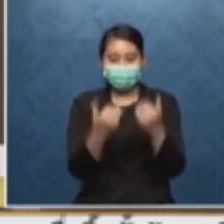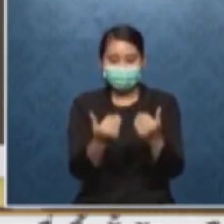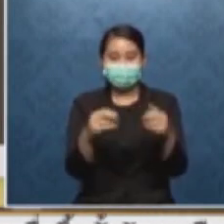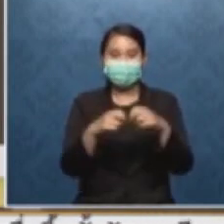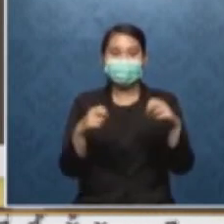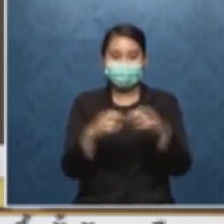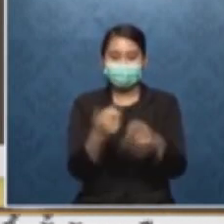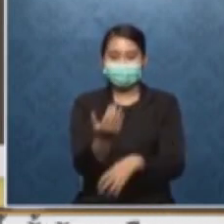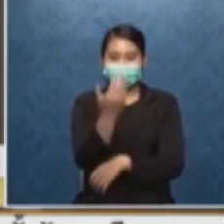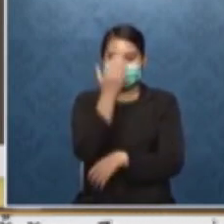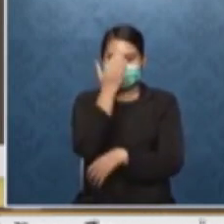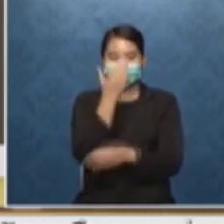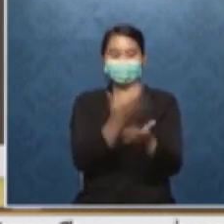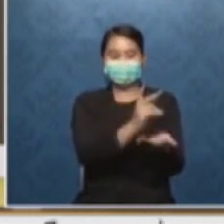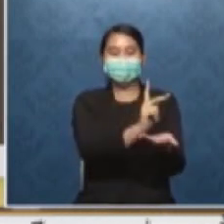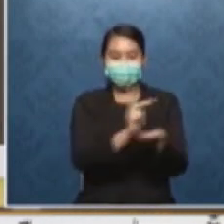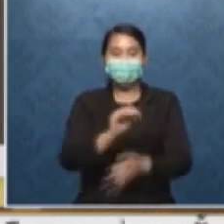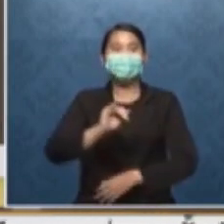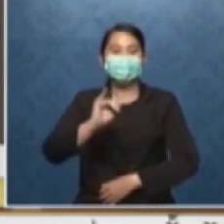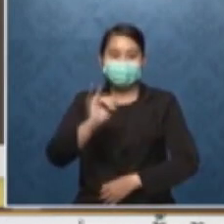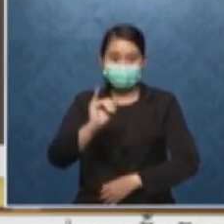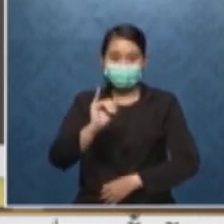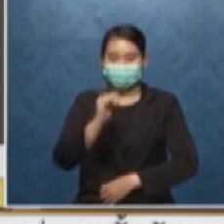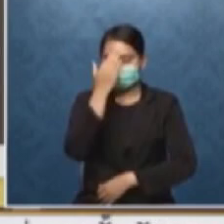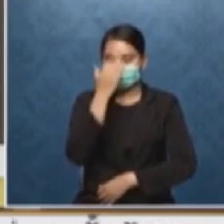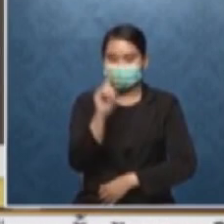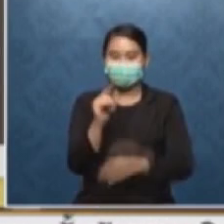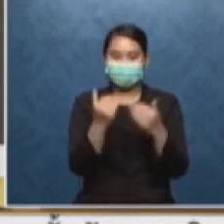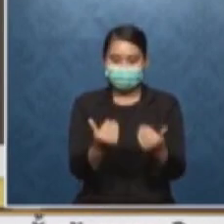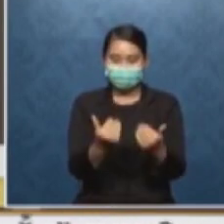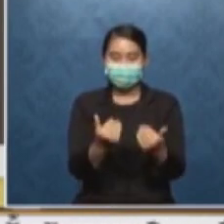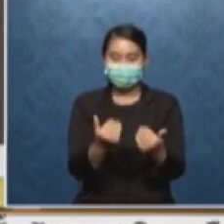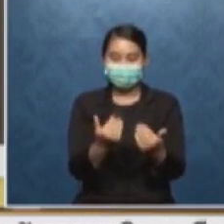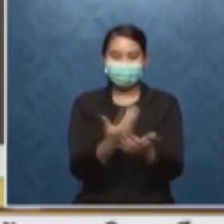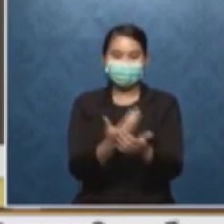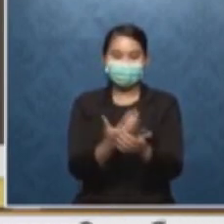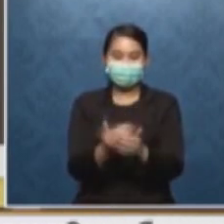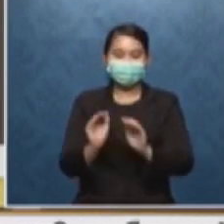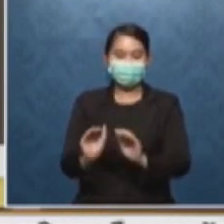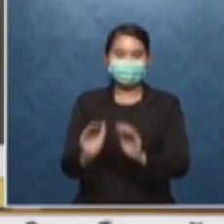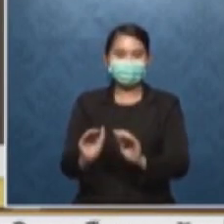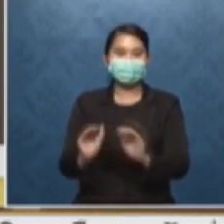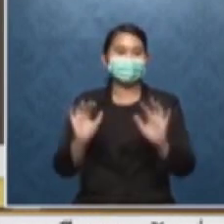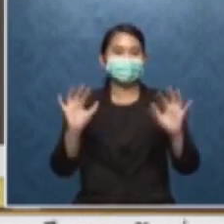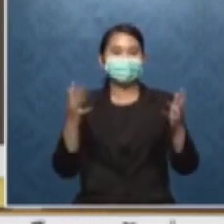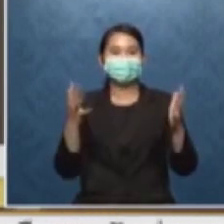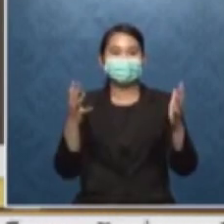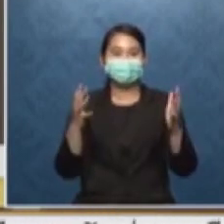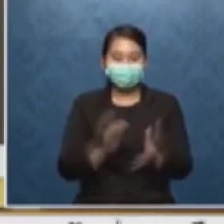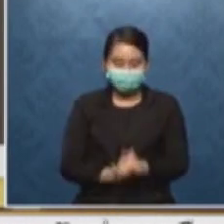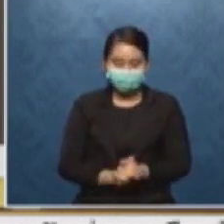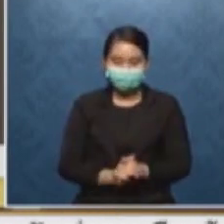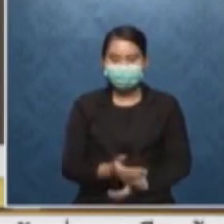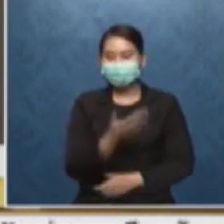จำเป็นเพราะวันนี้สถานะทางการเงินของประเทศก็ไม่เหลือแล้วเอาเงินที่ท่าน